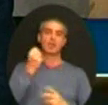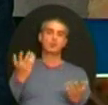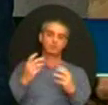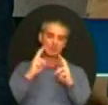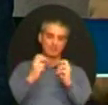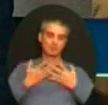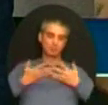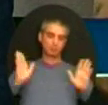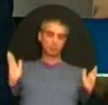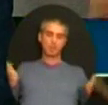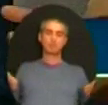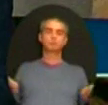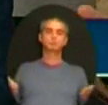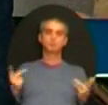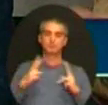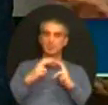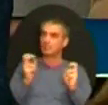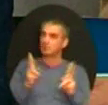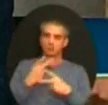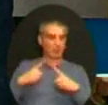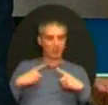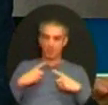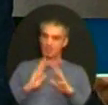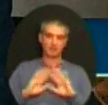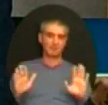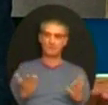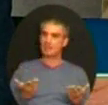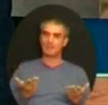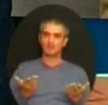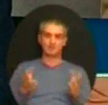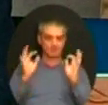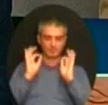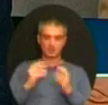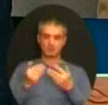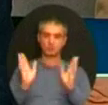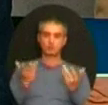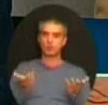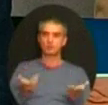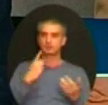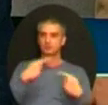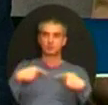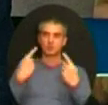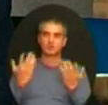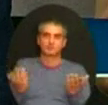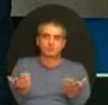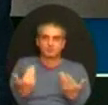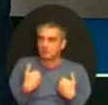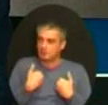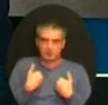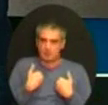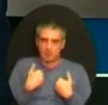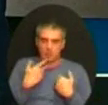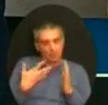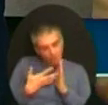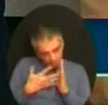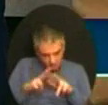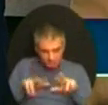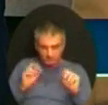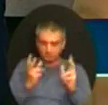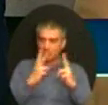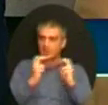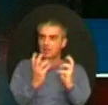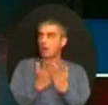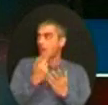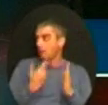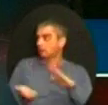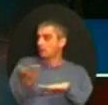עיר פתוחה, עיר שלא יכולה לחיות בלי, בלי חנויות פתוחות. זה יום, אני לא עכשיו אנתח את מצבה של אילת. טוב, אז העלו את